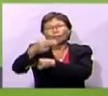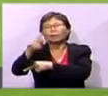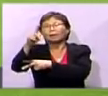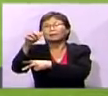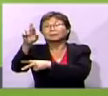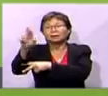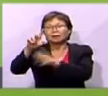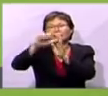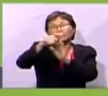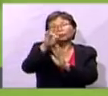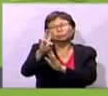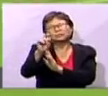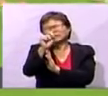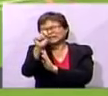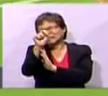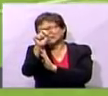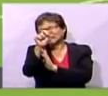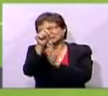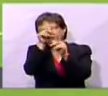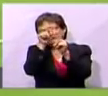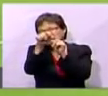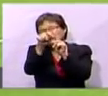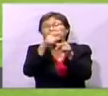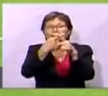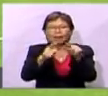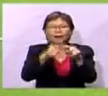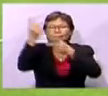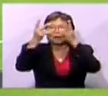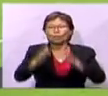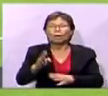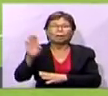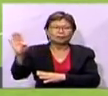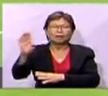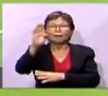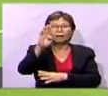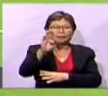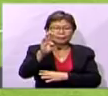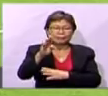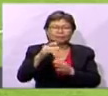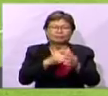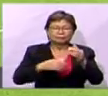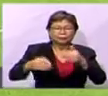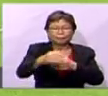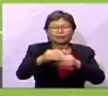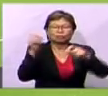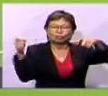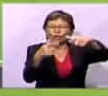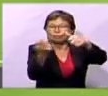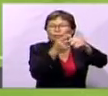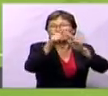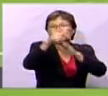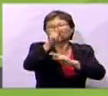Qadar pada minit ke-7 sedikit tersasar. Namun pelawat The Boss Gaurus terlebih dahulu di depan dengan gol pertama